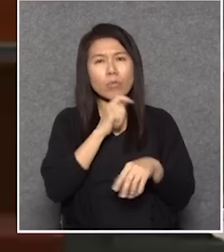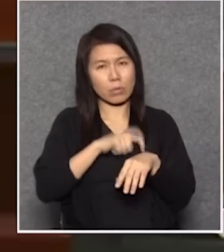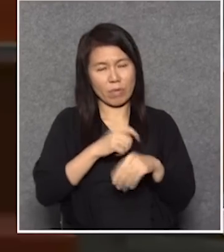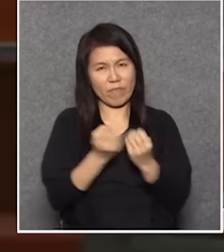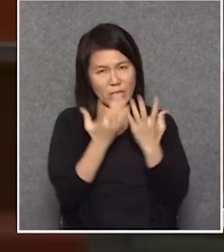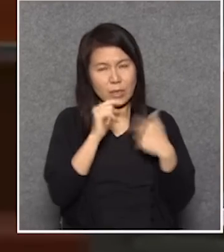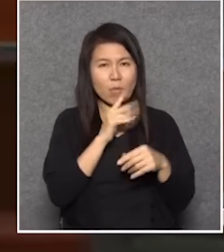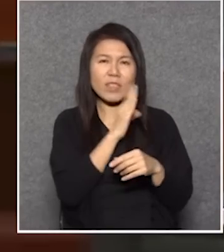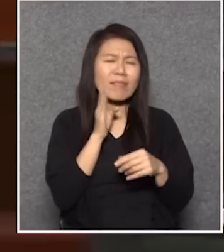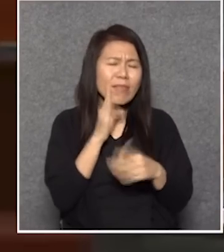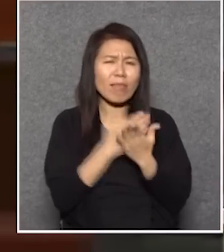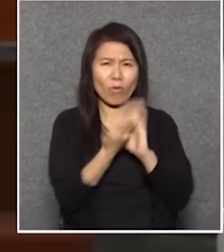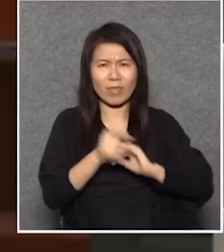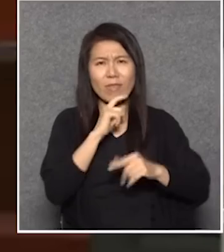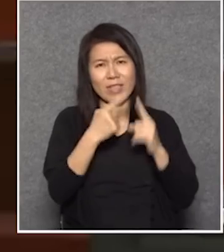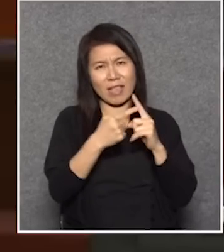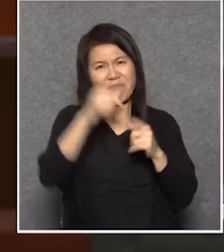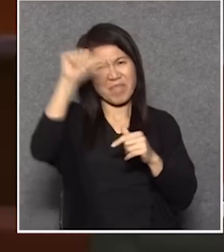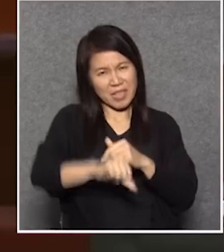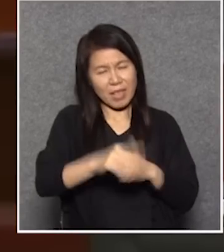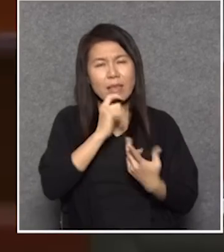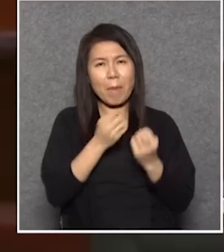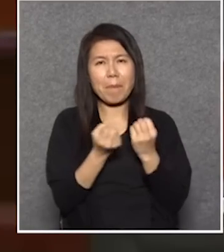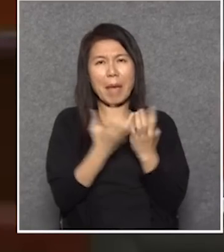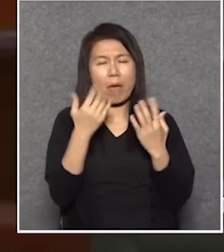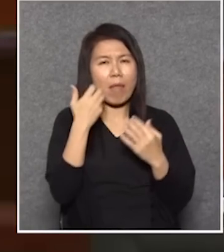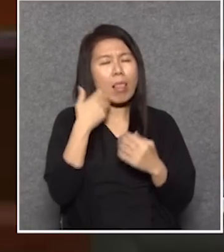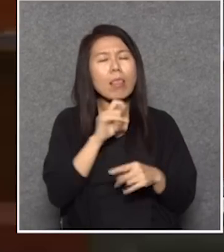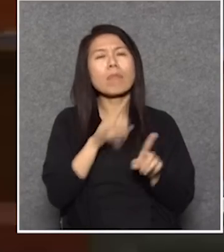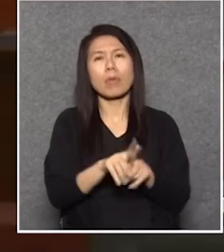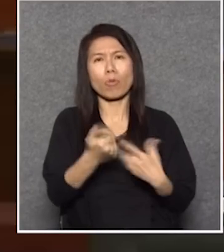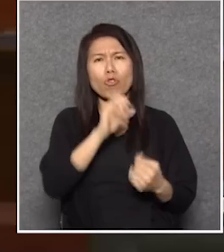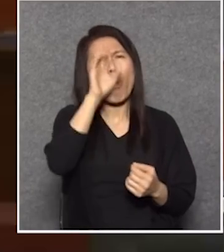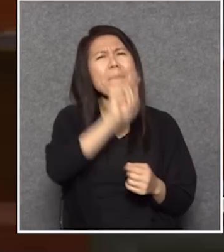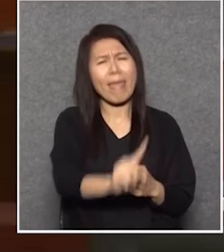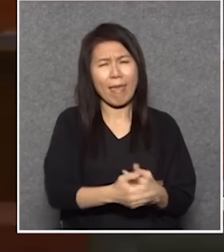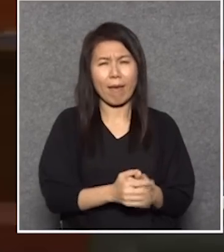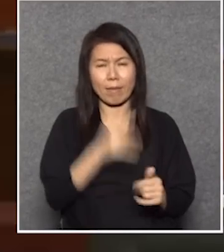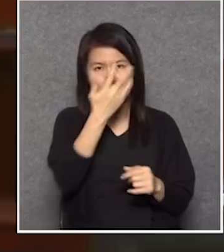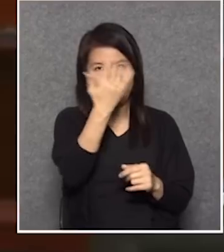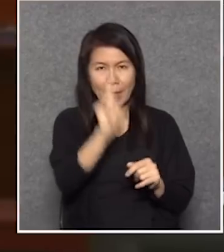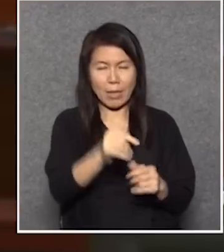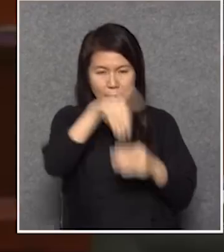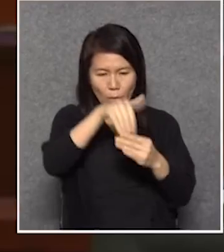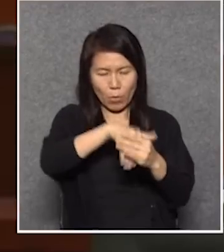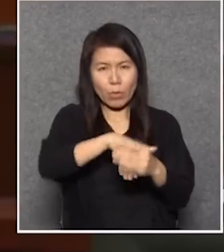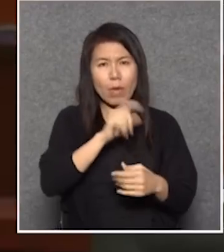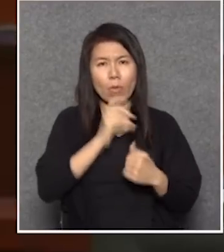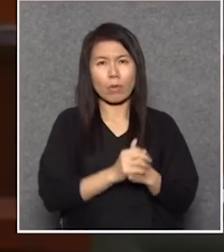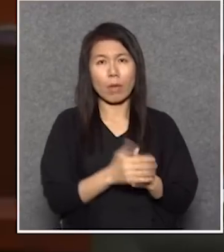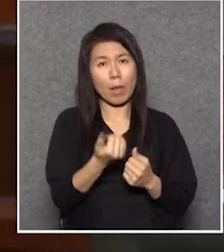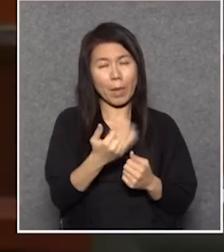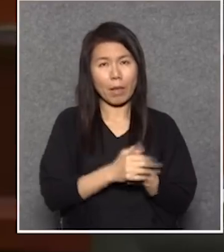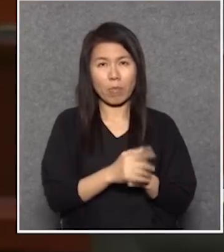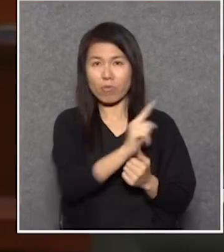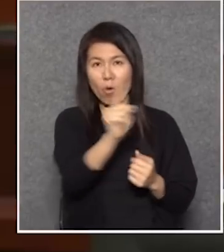謠言就有啲人會落馬㗎啦，爆冷啊咁樣講乜嘢啊，大佬係咪？幾百萬人去投票㗎喎，係咪？個個都俾